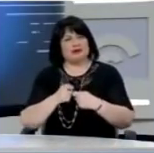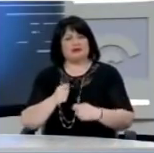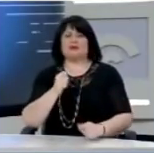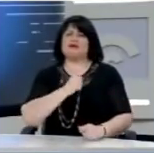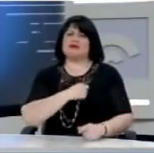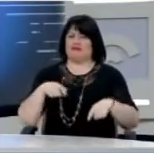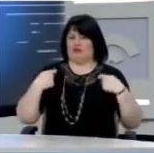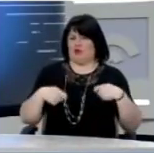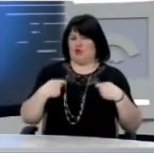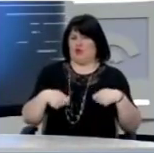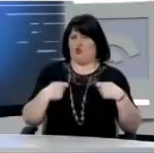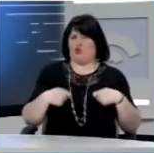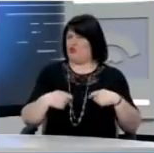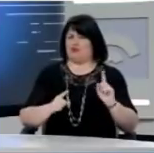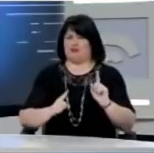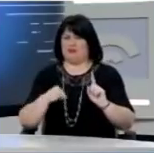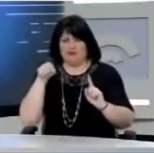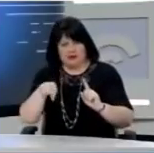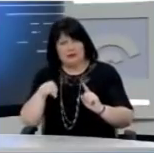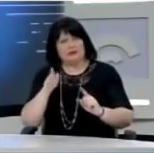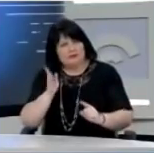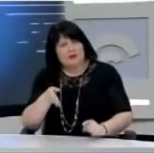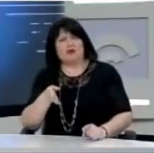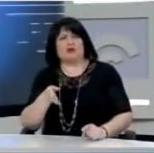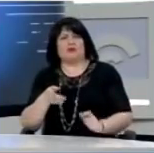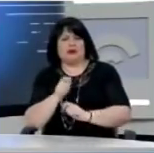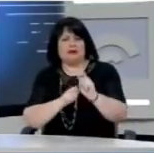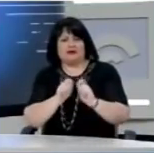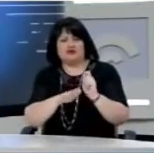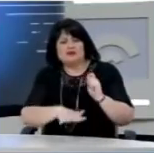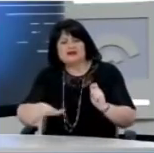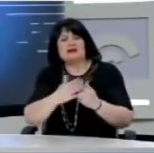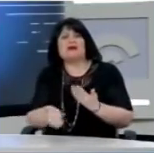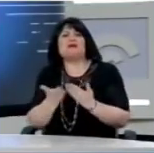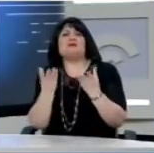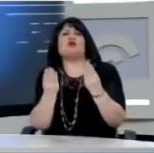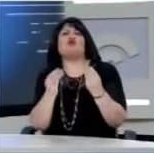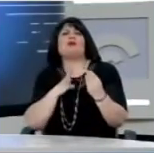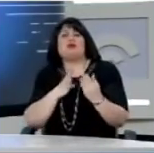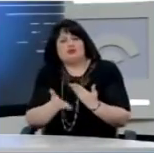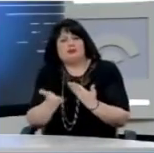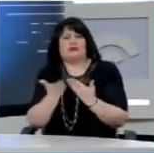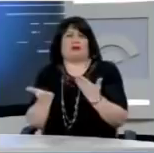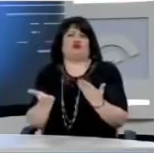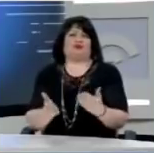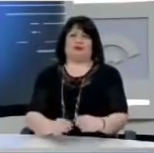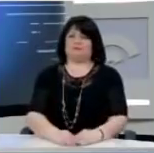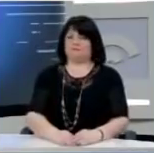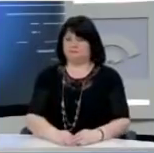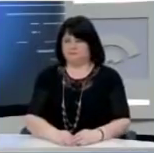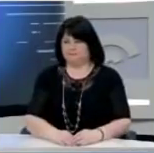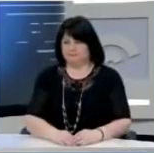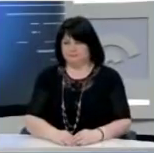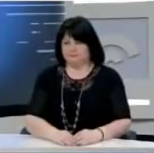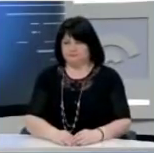είναι ελίτ, αλλά ακριβώς γιατί θεωρούμε ότι εκεί επίσης δημιουργούνται συνθήκες για τη στήριξη των πολλών. Δημιουργούνται